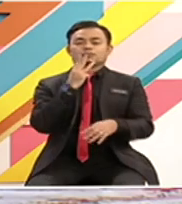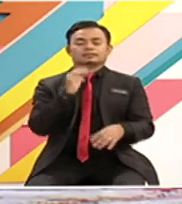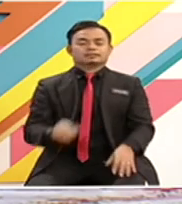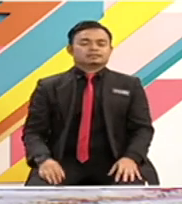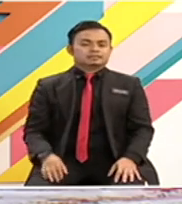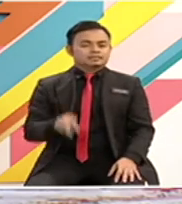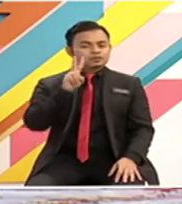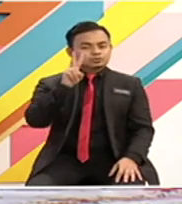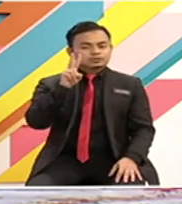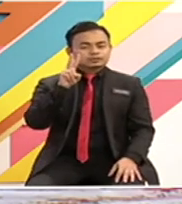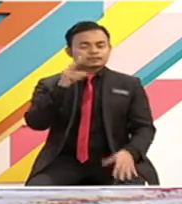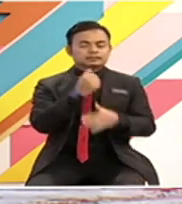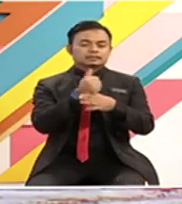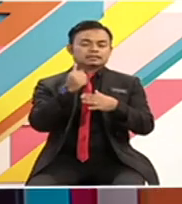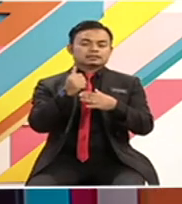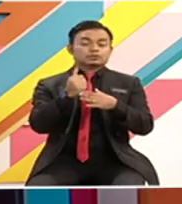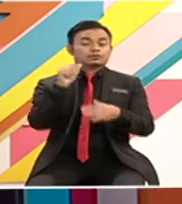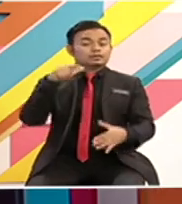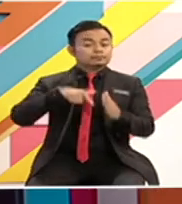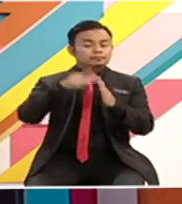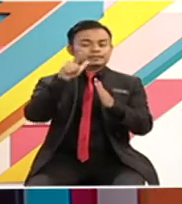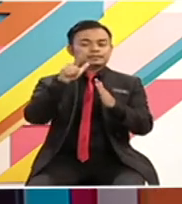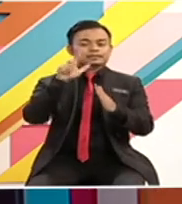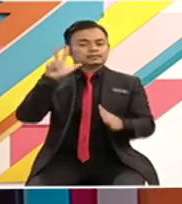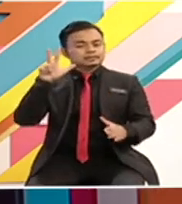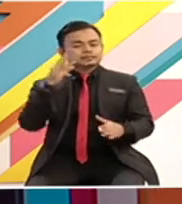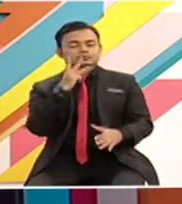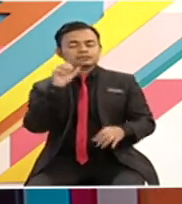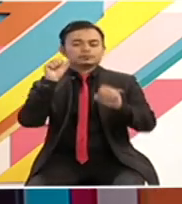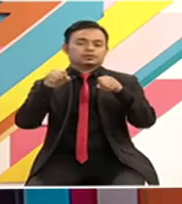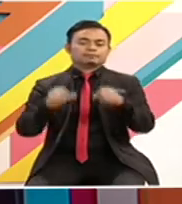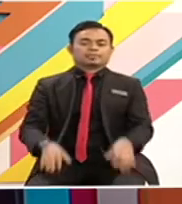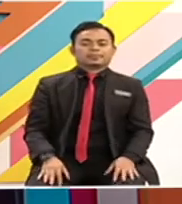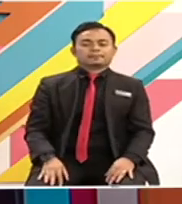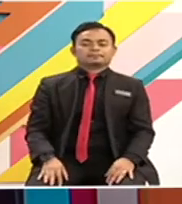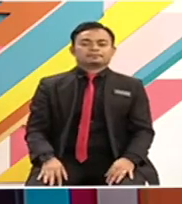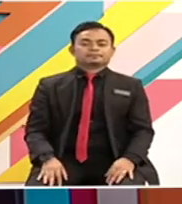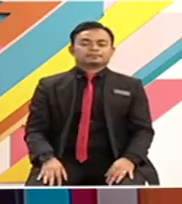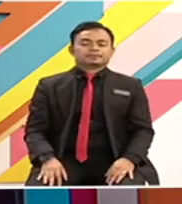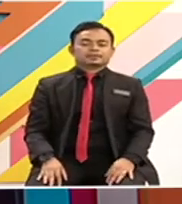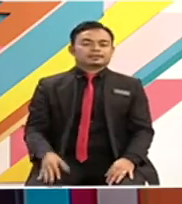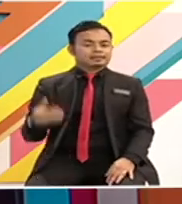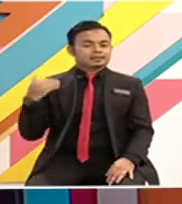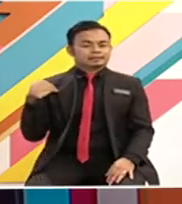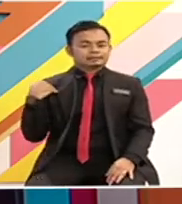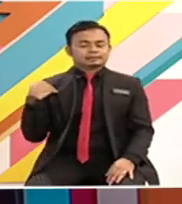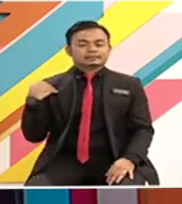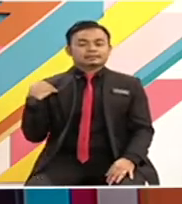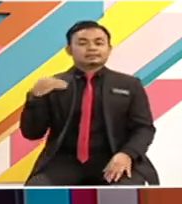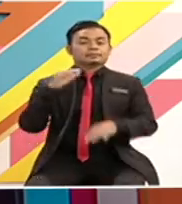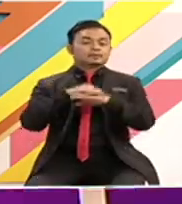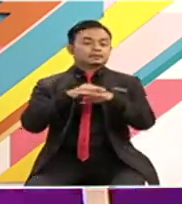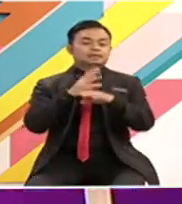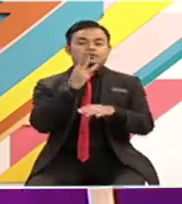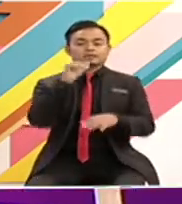jadi Tengoklah ada aplikasi kontrol warna yang apa-apa miliaran akhir ada hasil seni